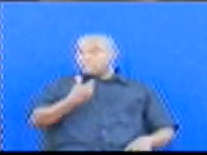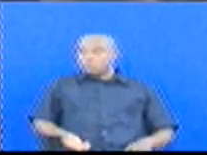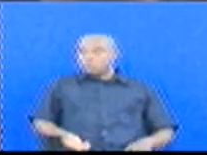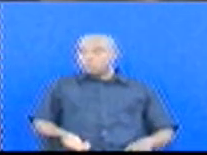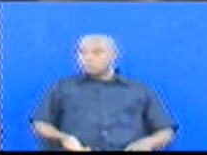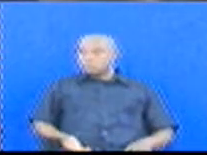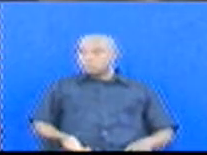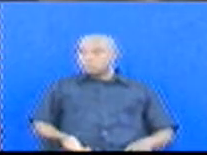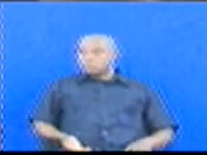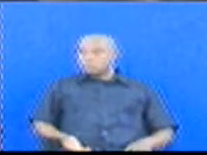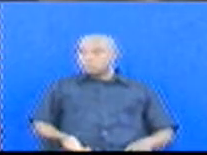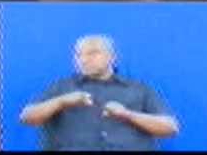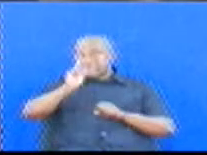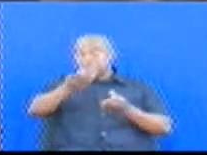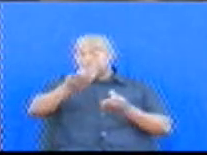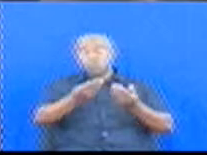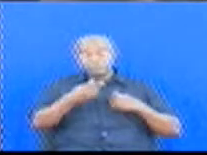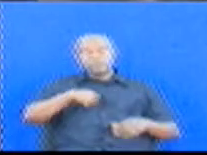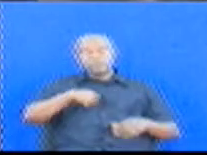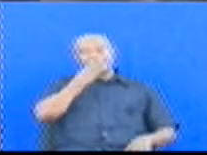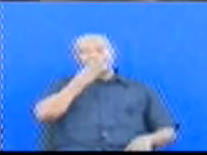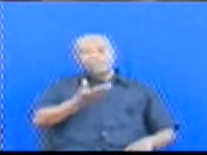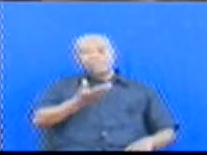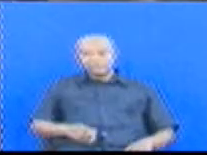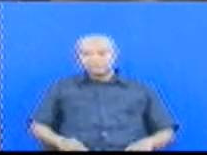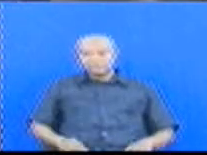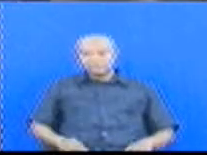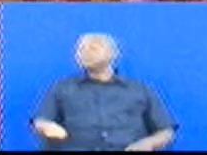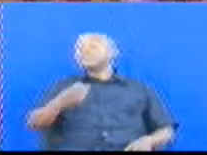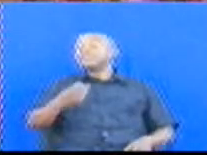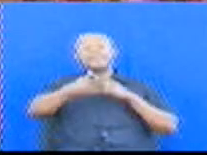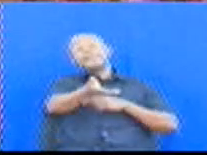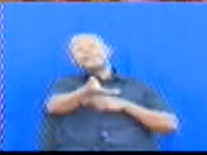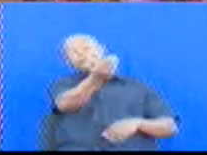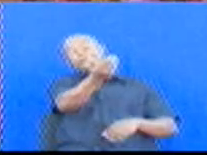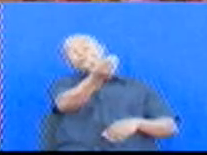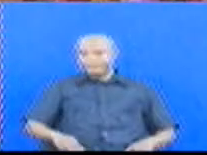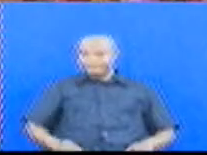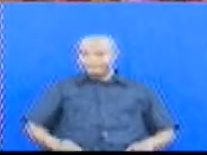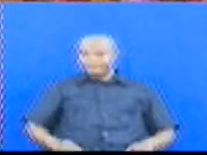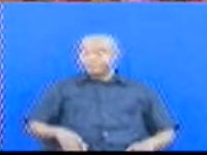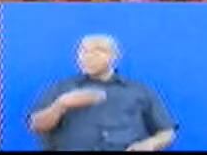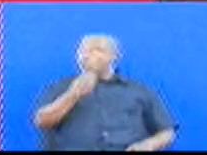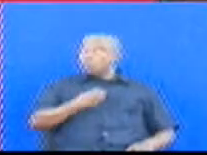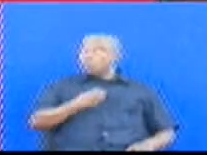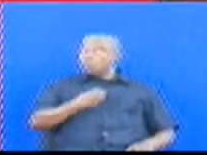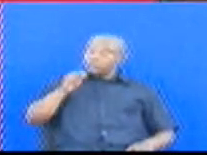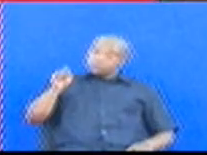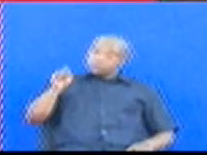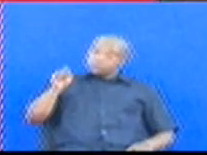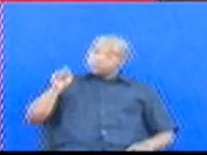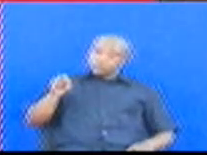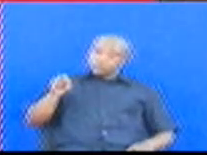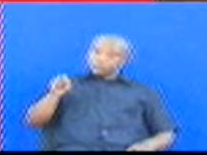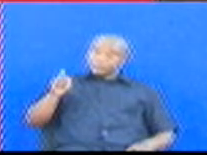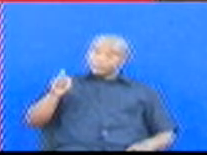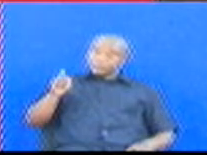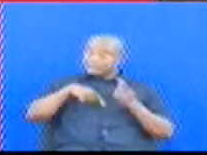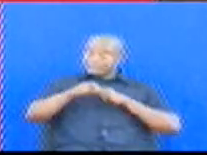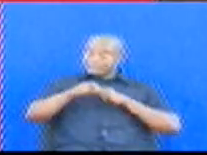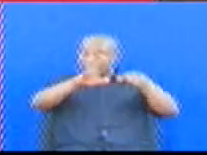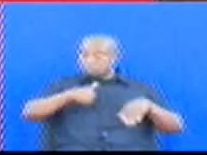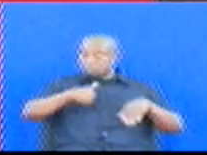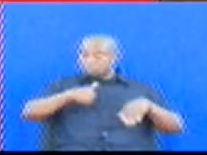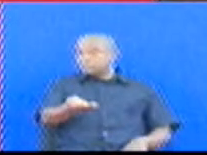kunipa mimi taarifa. Mheshimiwa Naibu Spika, Mheshimiwa Salome Makamba, kwa wivu huo huo ambao tunao kwenye bunge letu